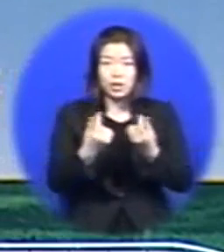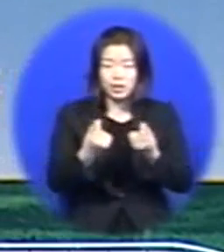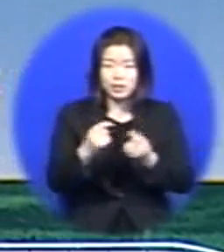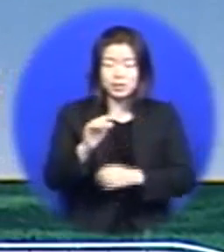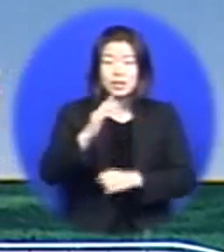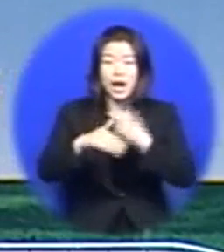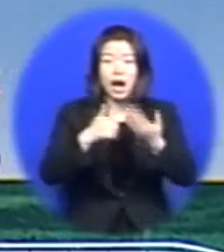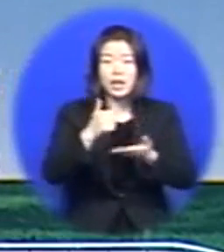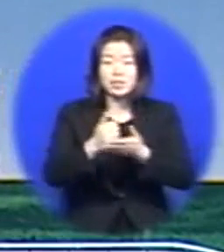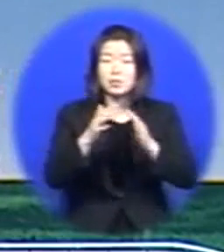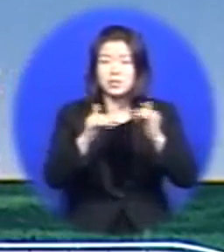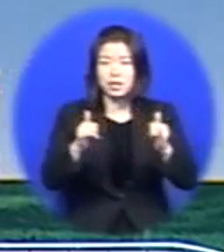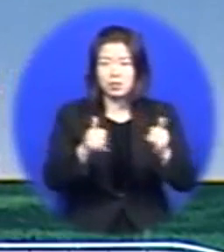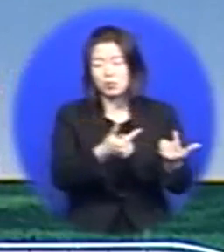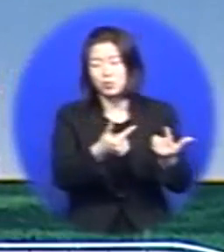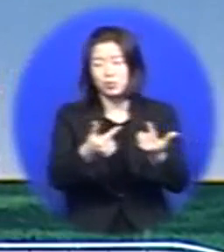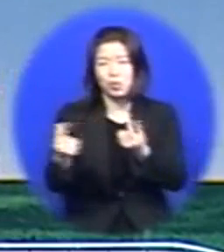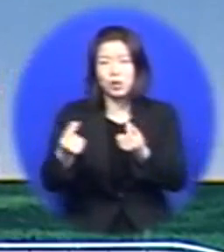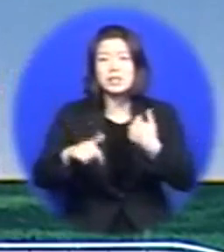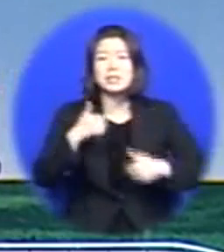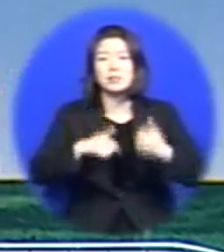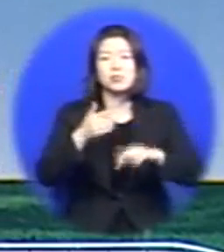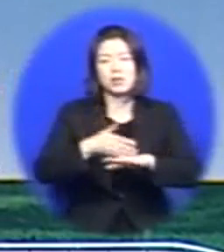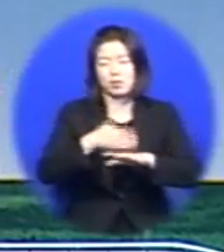하나님의 사람들은 다 그랬어요.